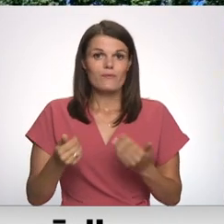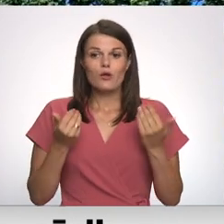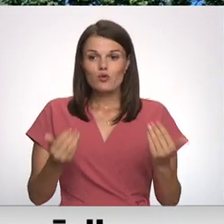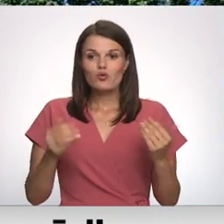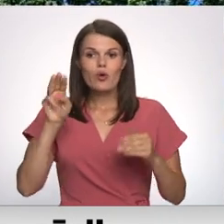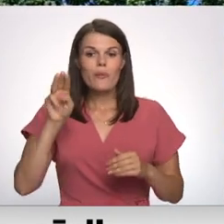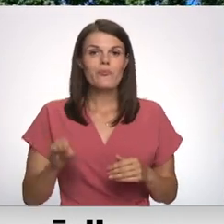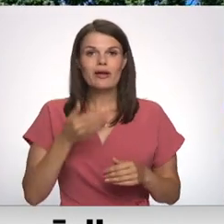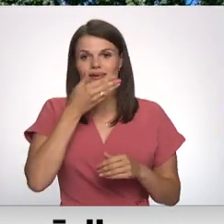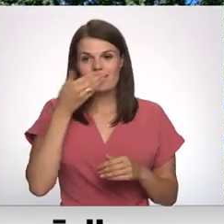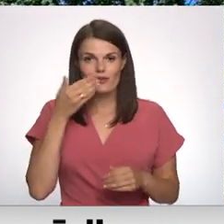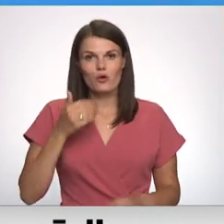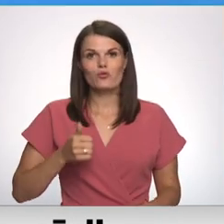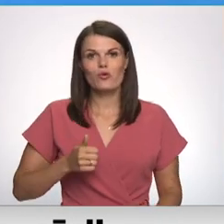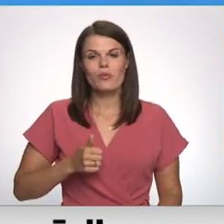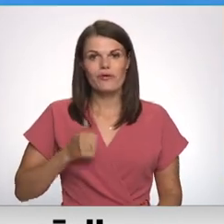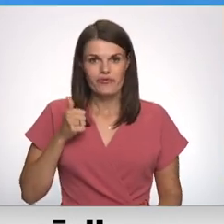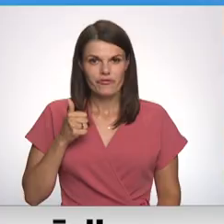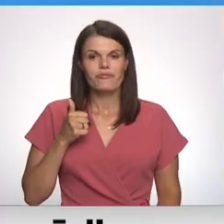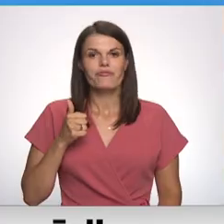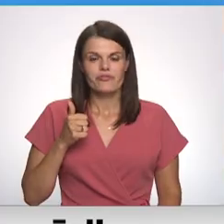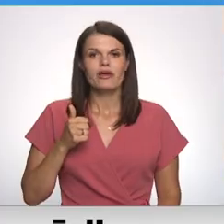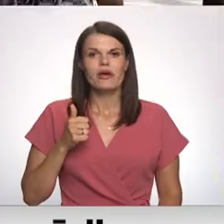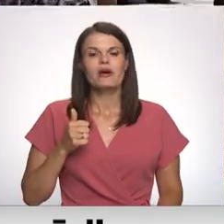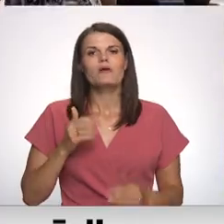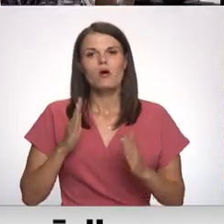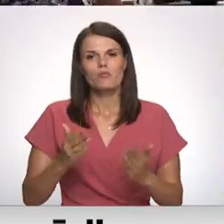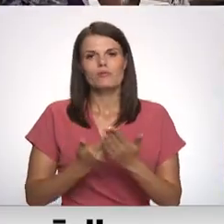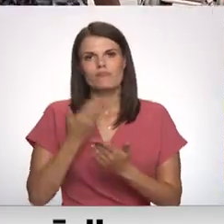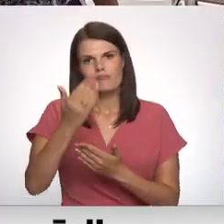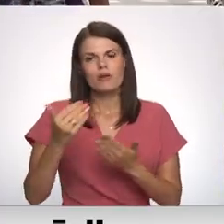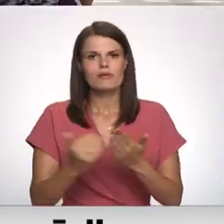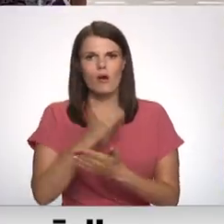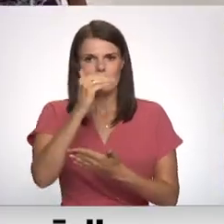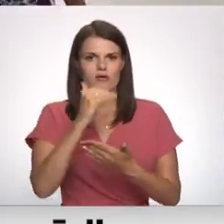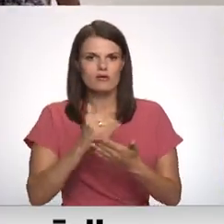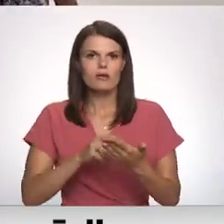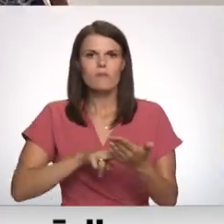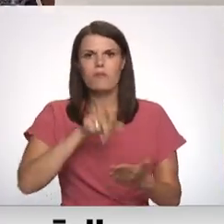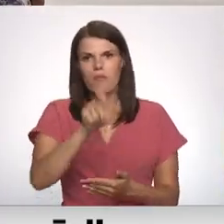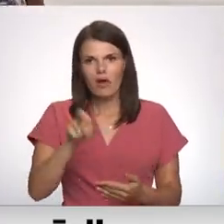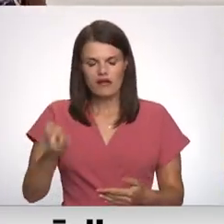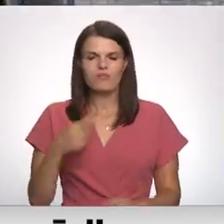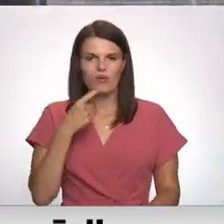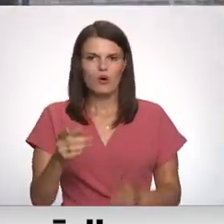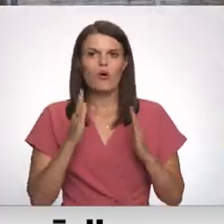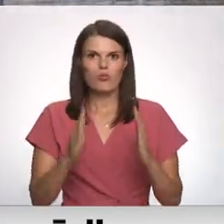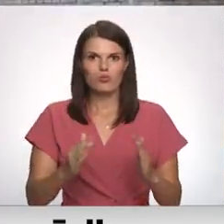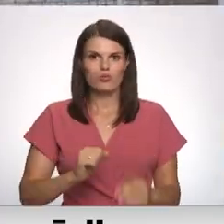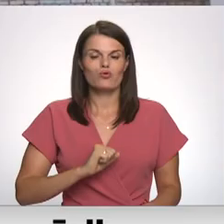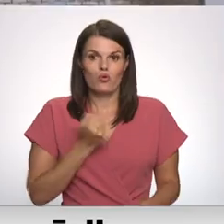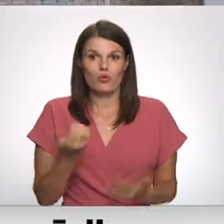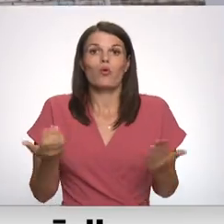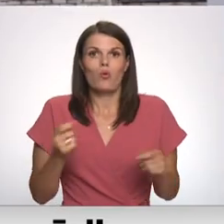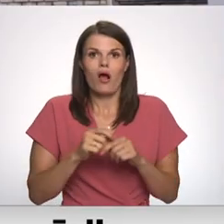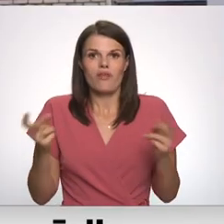šomēnes siltumpiegādātājs māju vecākiem iesniegs jaunus sarakstus par parādnieku skaitu. Jelgavnieki stāsta būs grūti. Dedzināsim